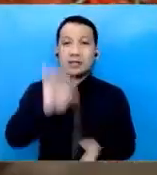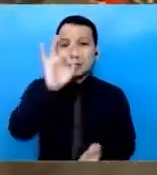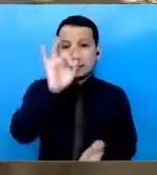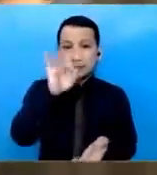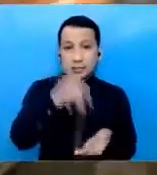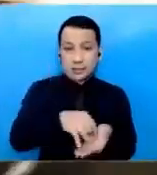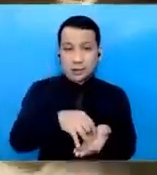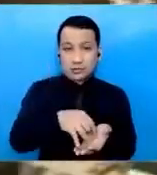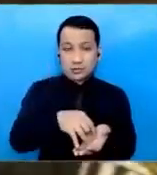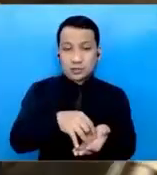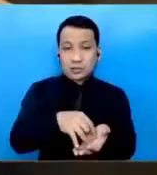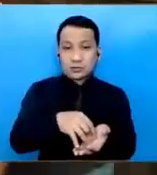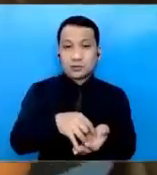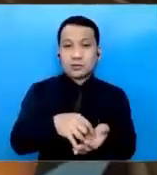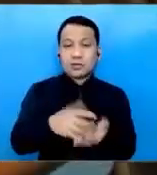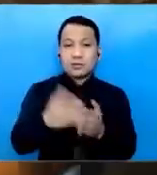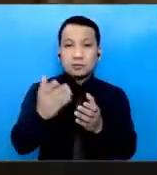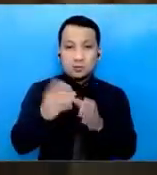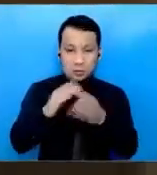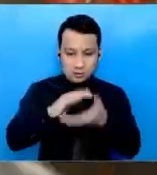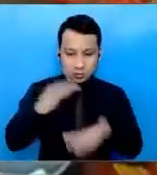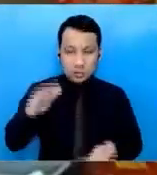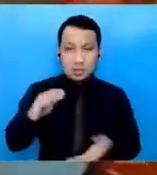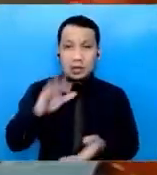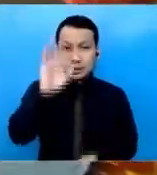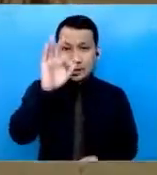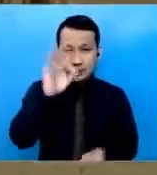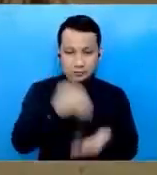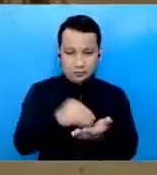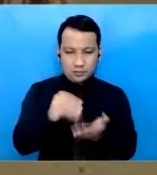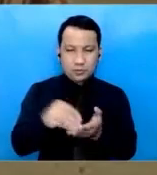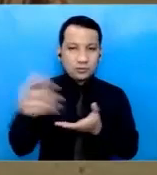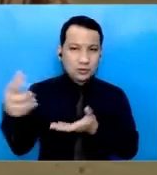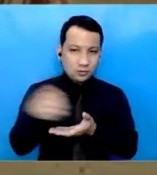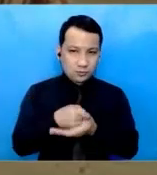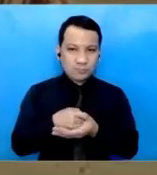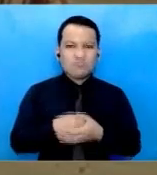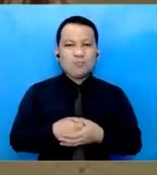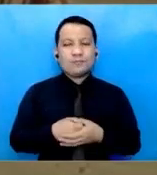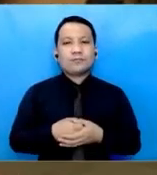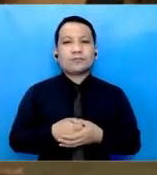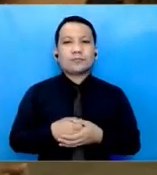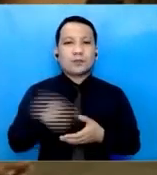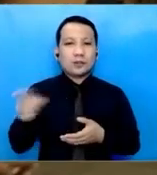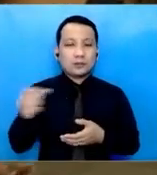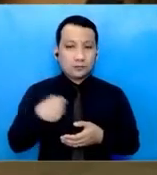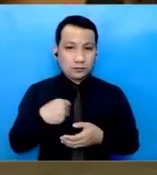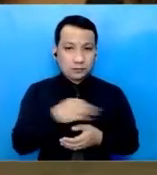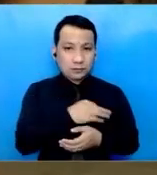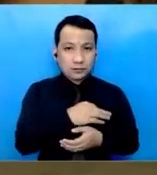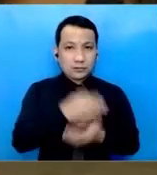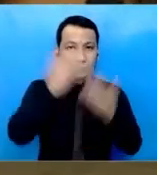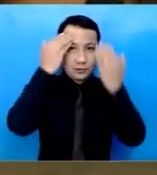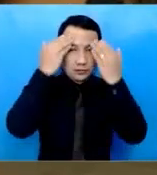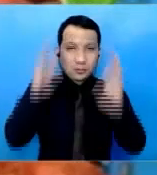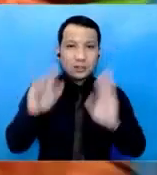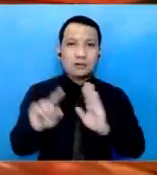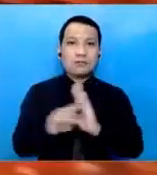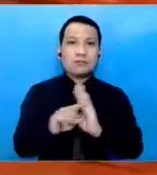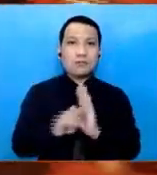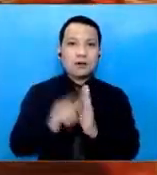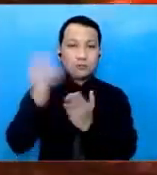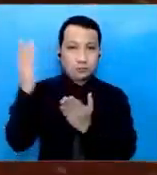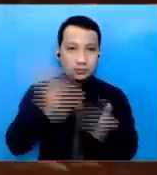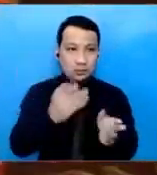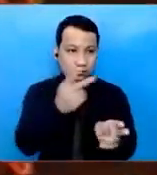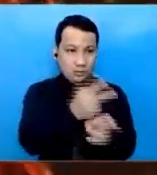na nakakahalaga ng 10 milyong piso ang nasabat dito. Ang mga naabutang empleyado sa lugar hindi raw alam na bawal ang mga binabantayan nilang